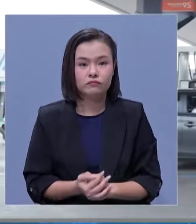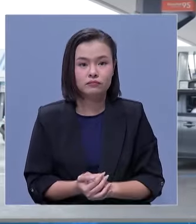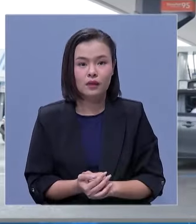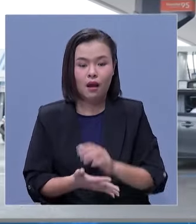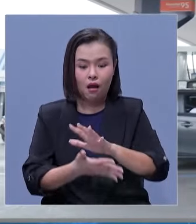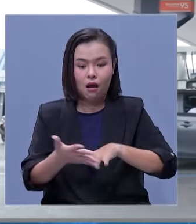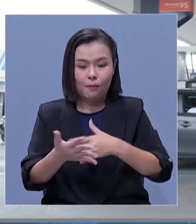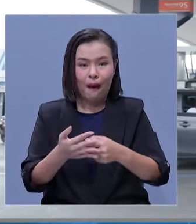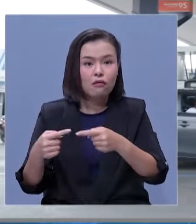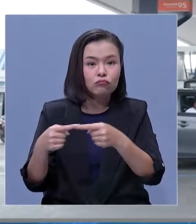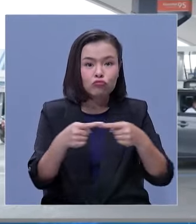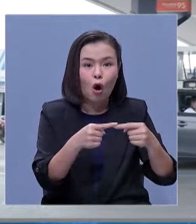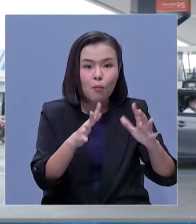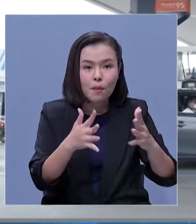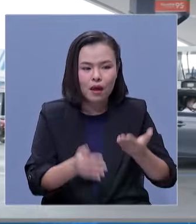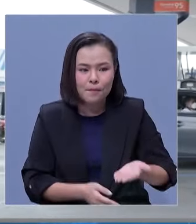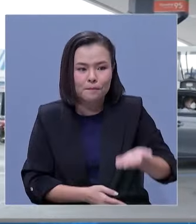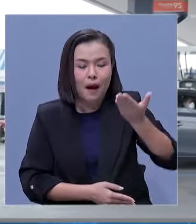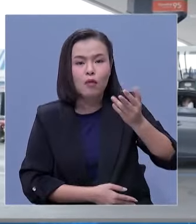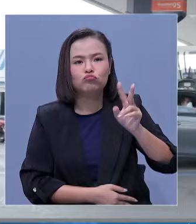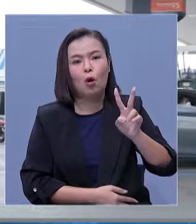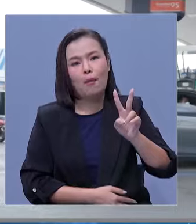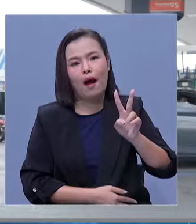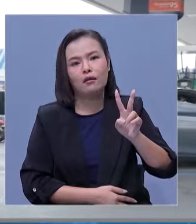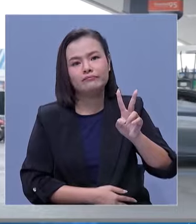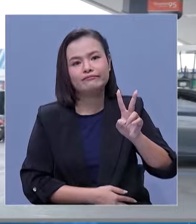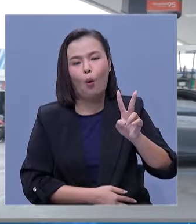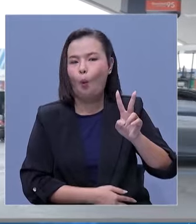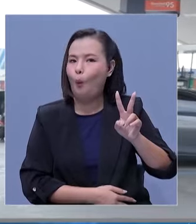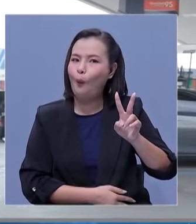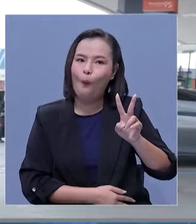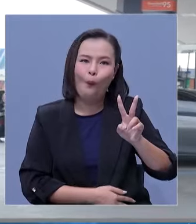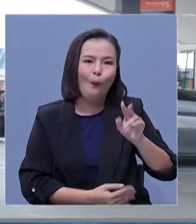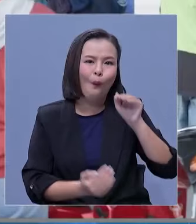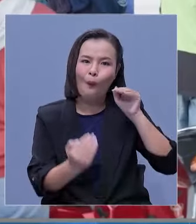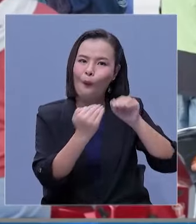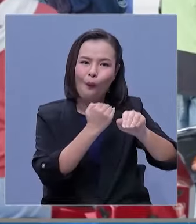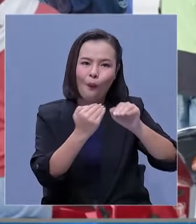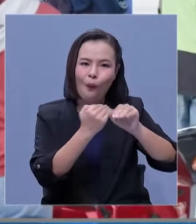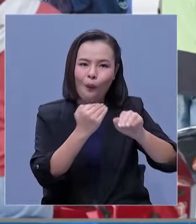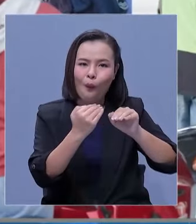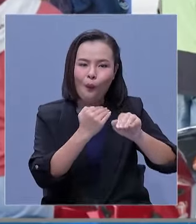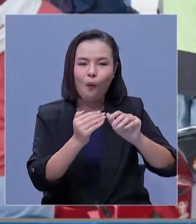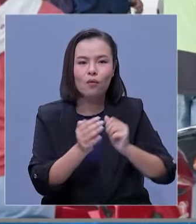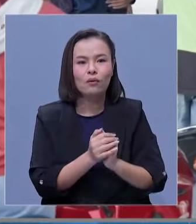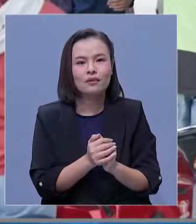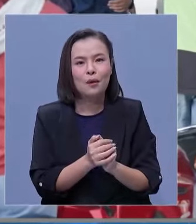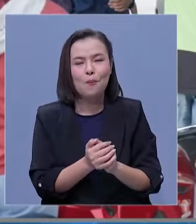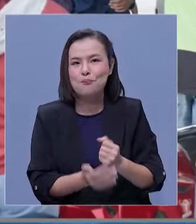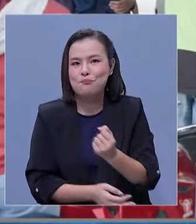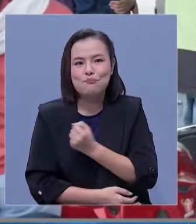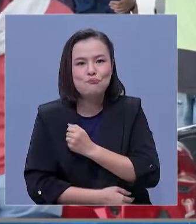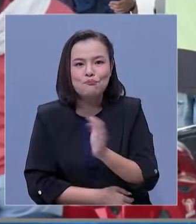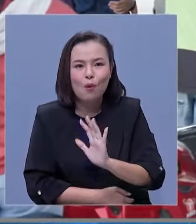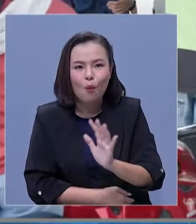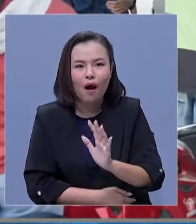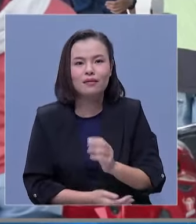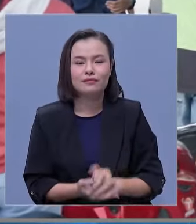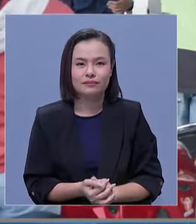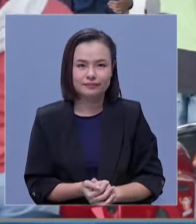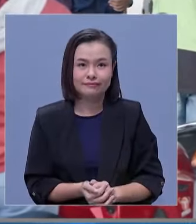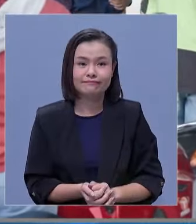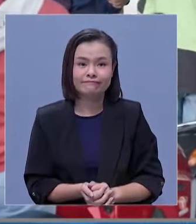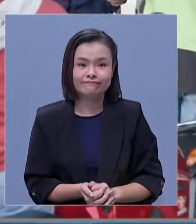มาตรการนี้ปล่อยขึ้นมาอีก 2บาทโอ้โหผู้ประกอบการขนส่งก็บอกว่าก็จะไม่ไหวเหมือนกันนะเพราะฉะนั้นหลังจากนี้ไป